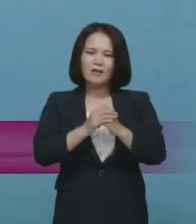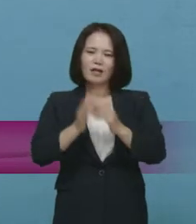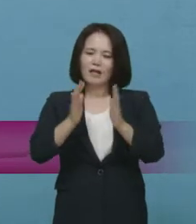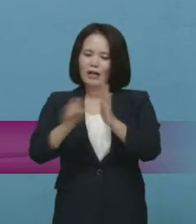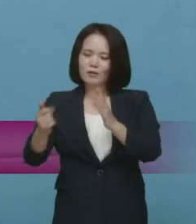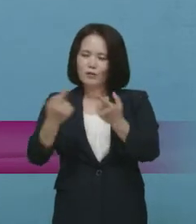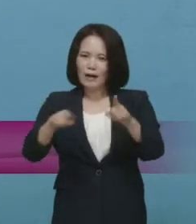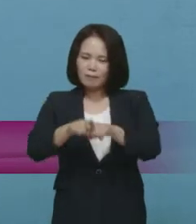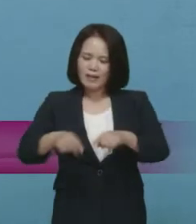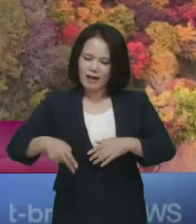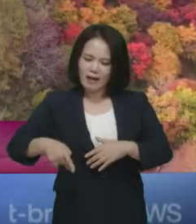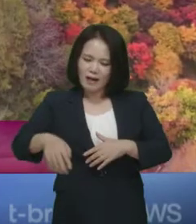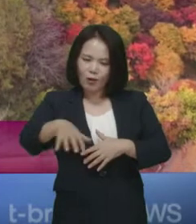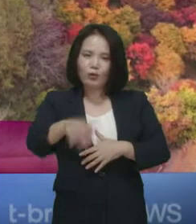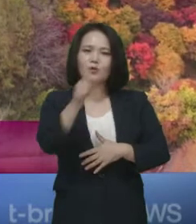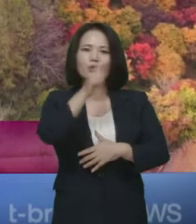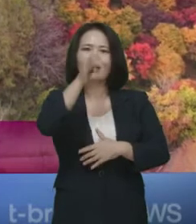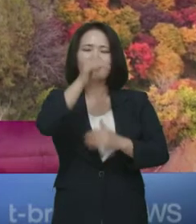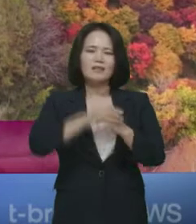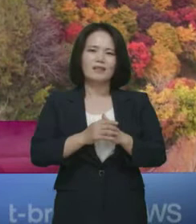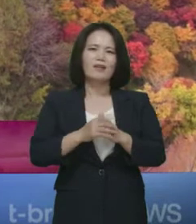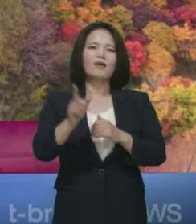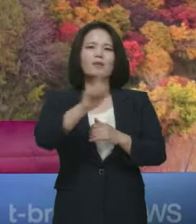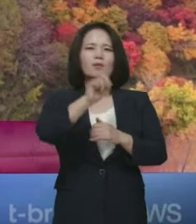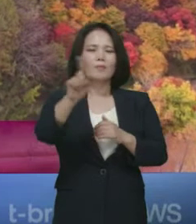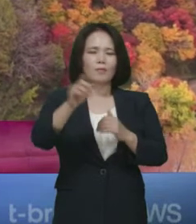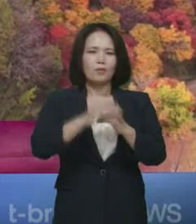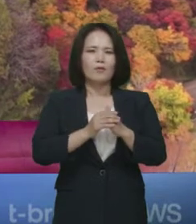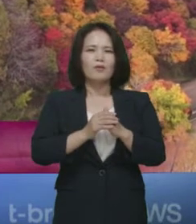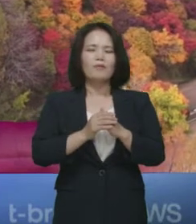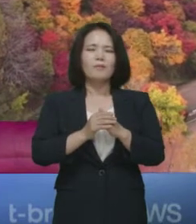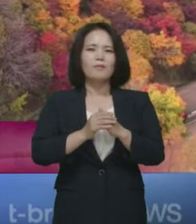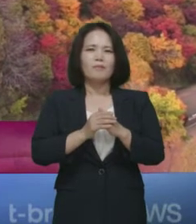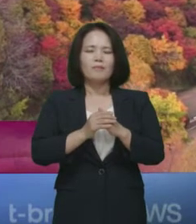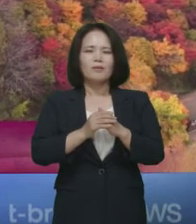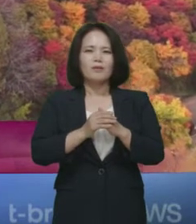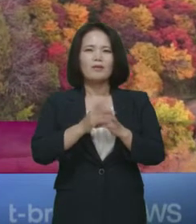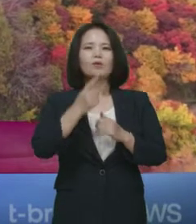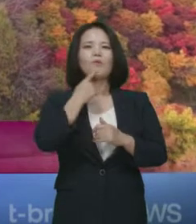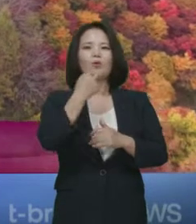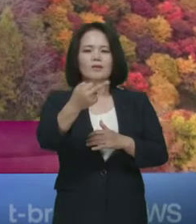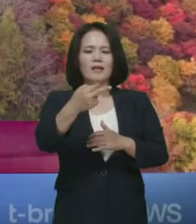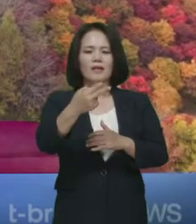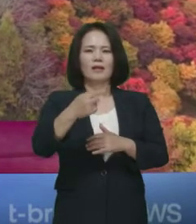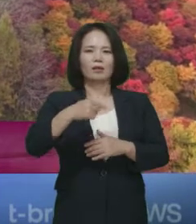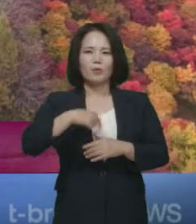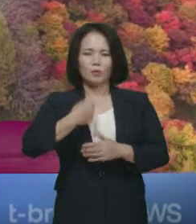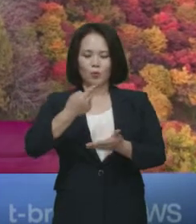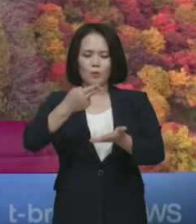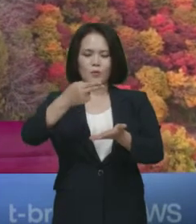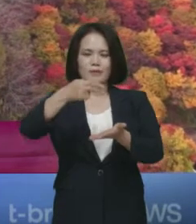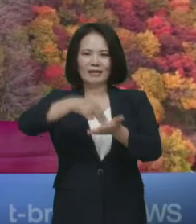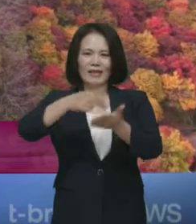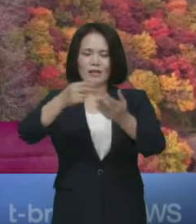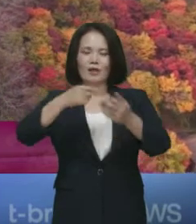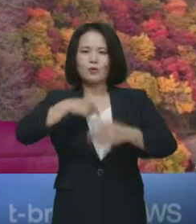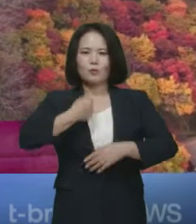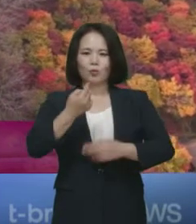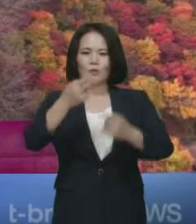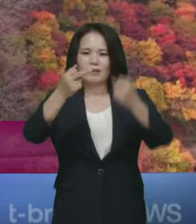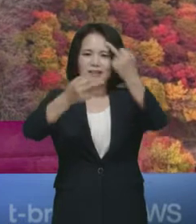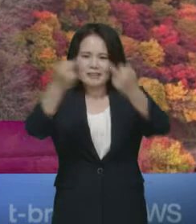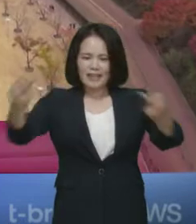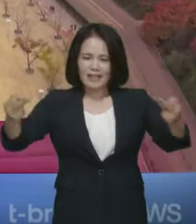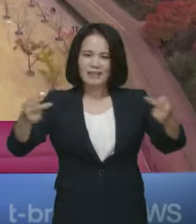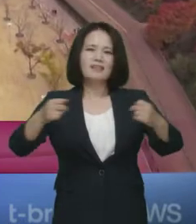소개해 보았는데요 임진왜란 때 권율 장군이 왜구를 은 붙이던 오산 독산성 에서 고인돌 공원까지 독산성